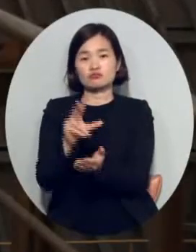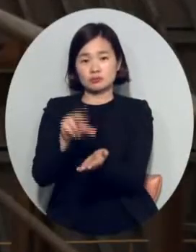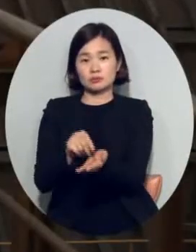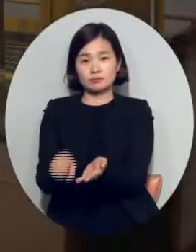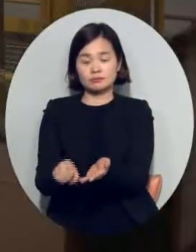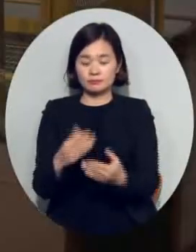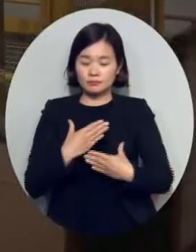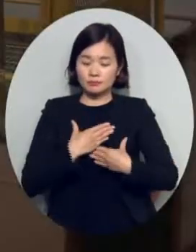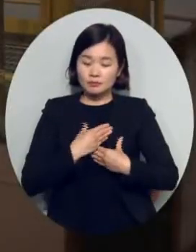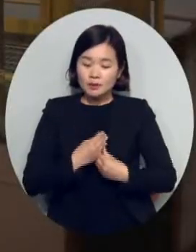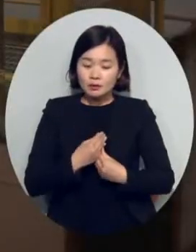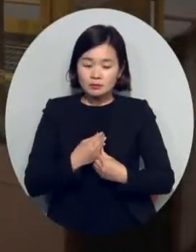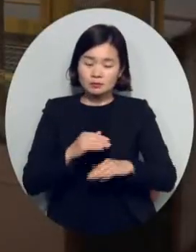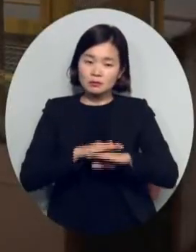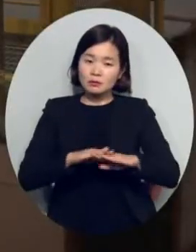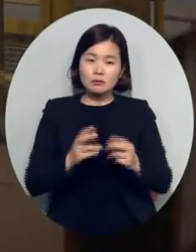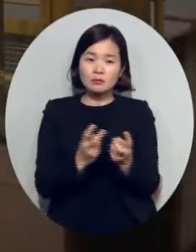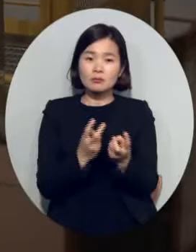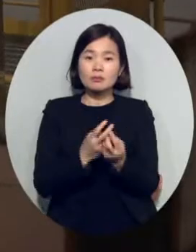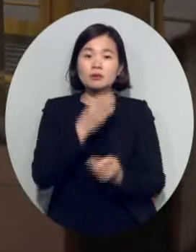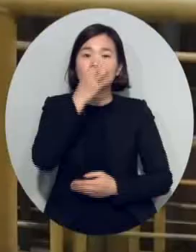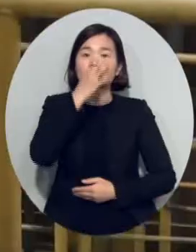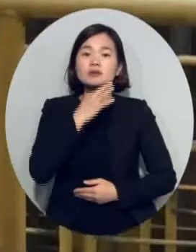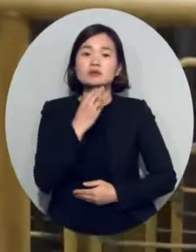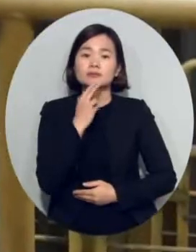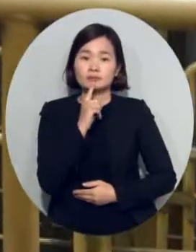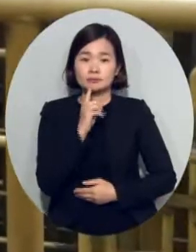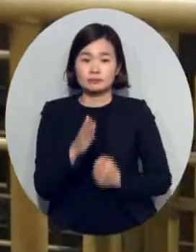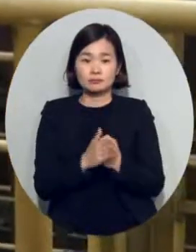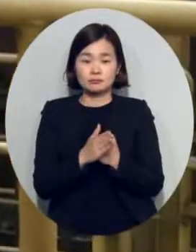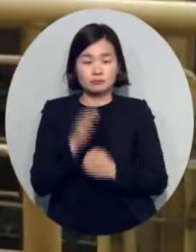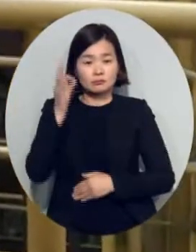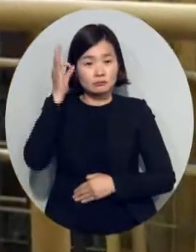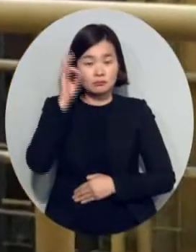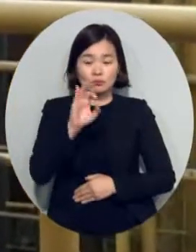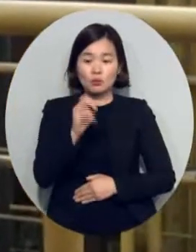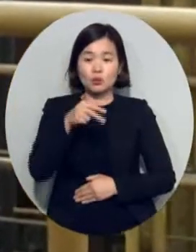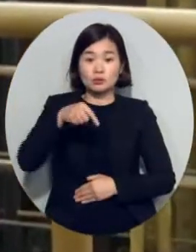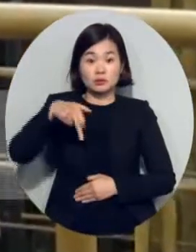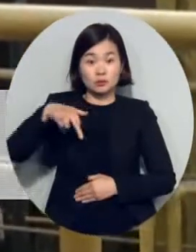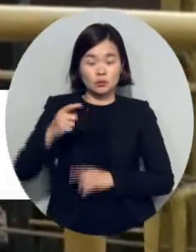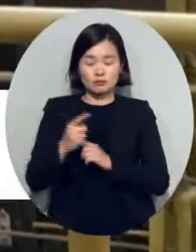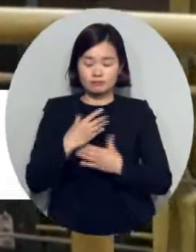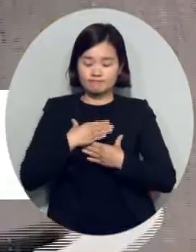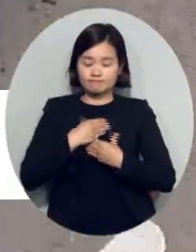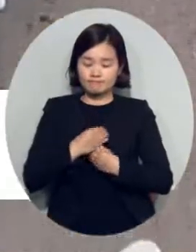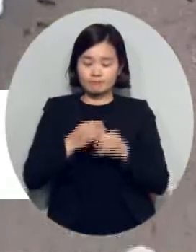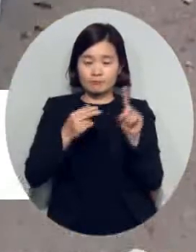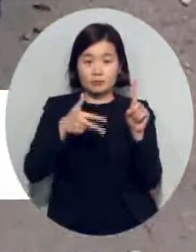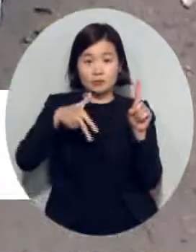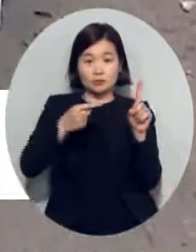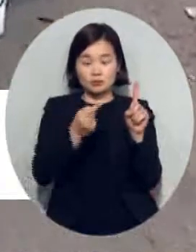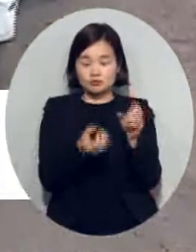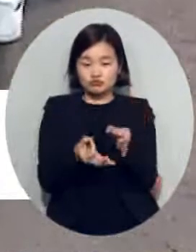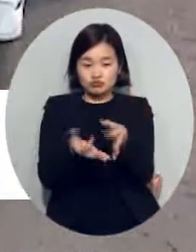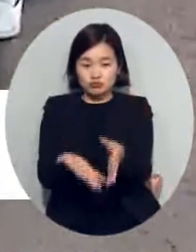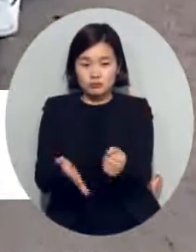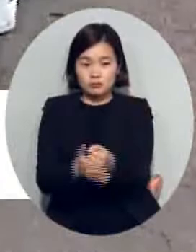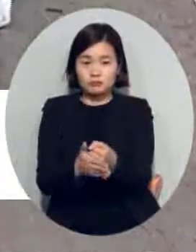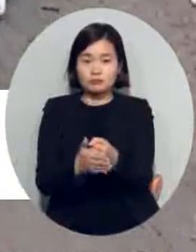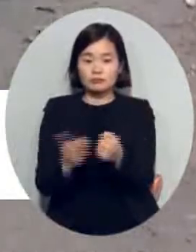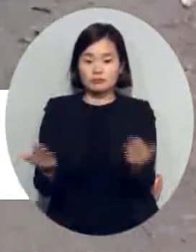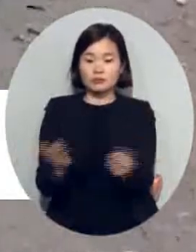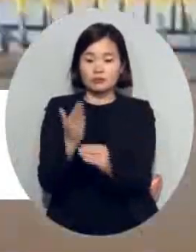대책이 유명무실 하다 는 비판도 잇따랐습니다 포스코가 1조원이 넘는 돈을 안전 에 투자하고 작업중 설비 가동을